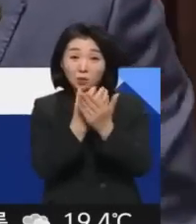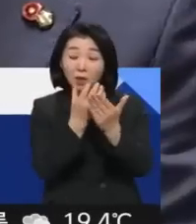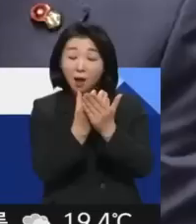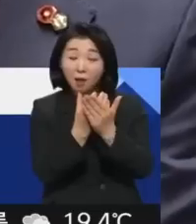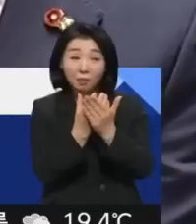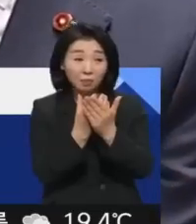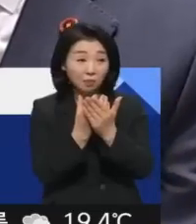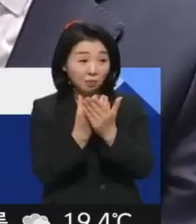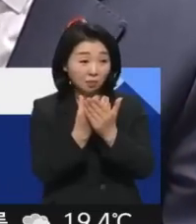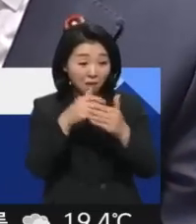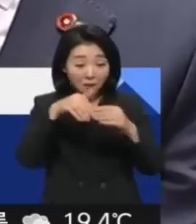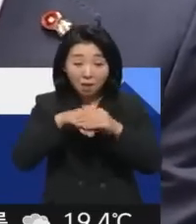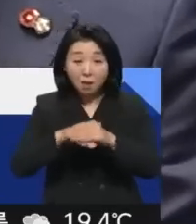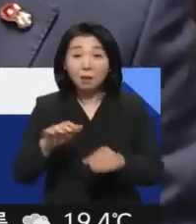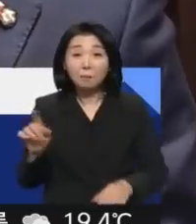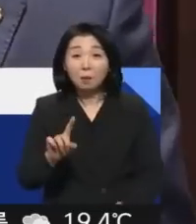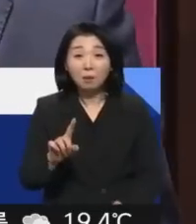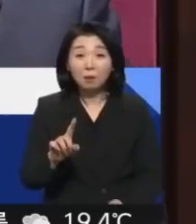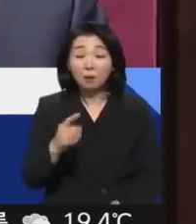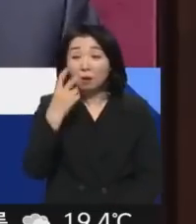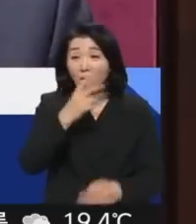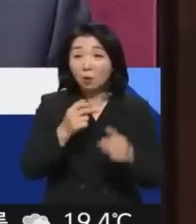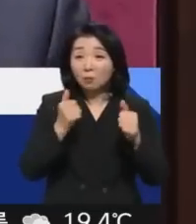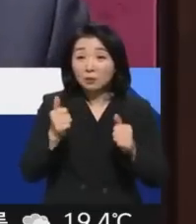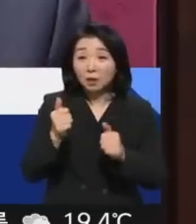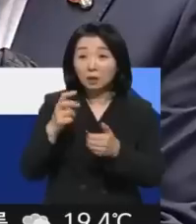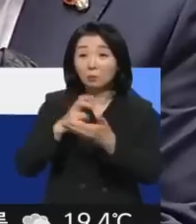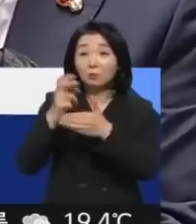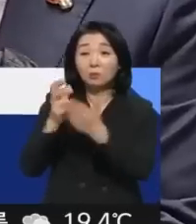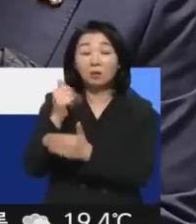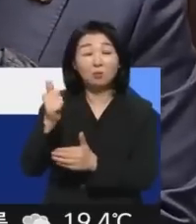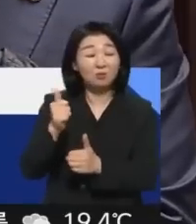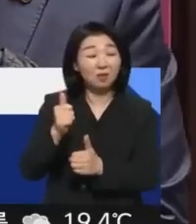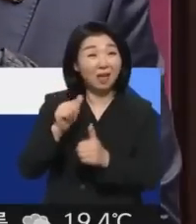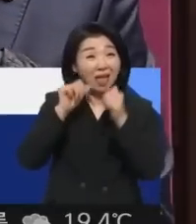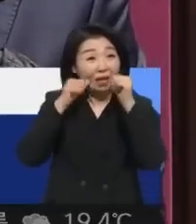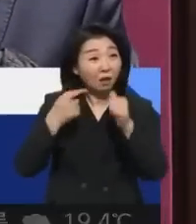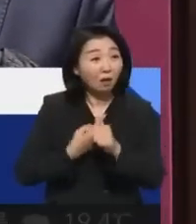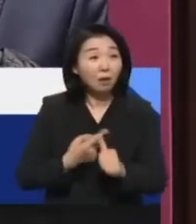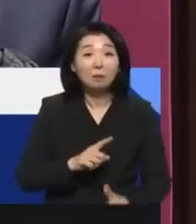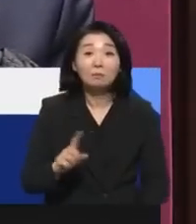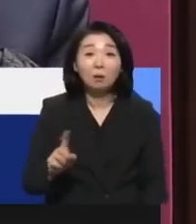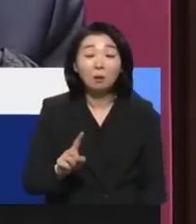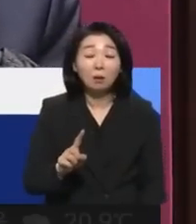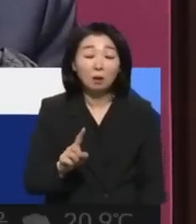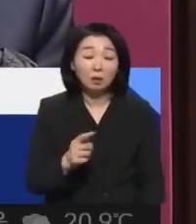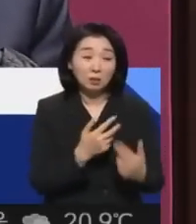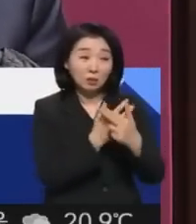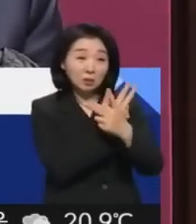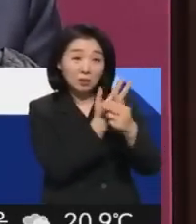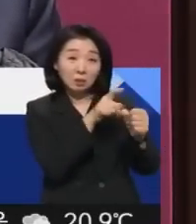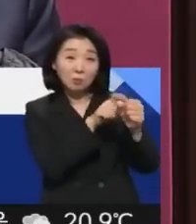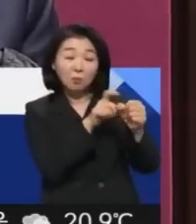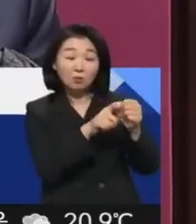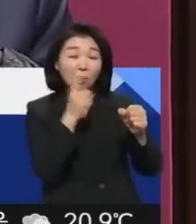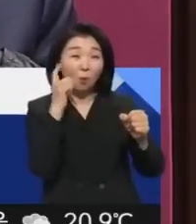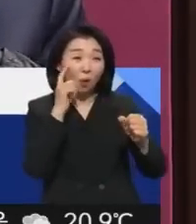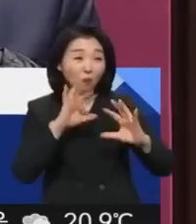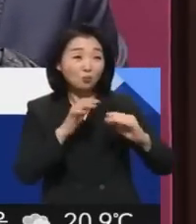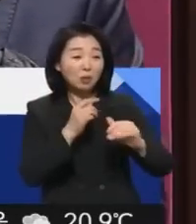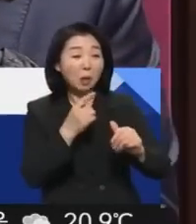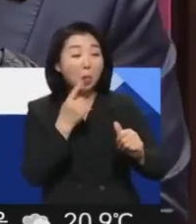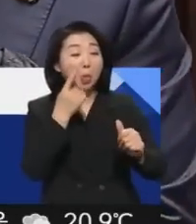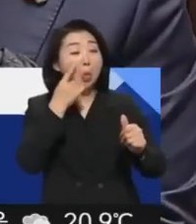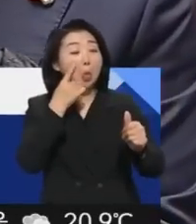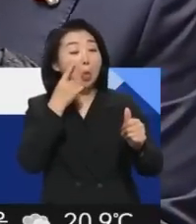아닙니까? 검찰과 한동훈 장관이 우리를 이런 식으로 농락해도 됩니까? 이재명 겨냥한 사전예행 연습용 국회 간보기로 활용된